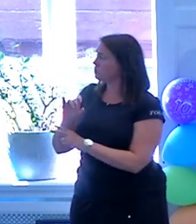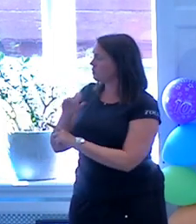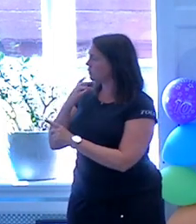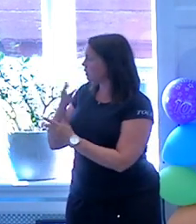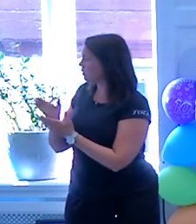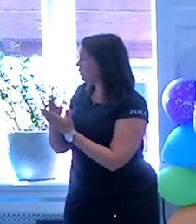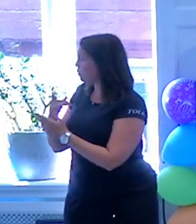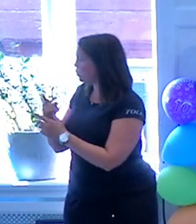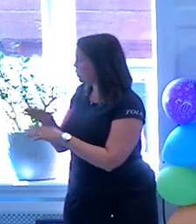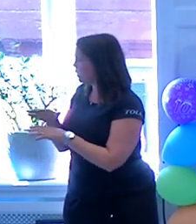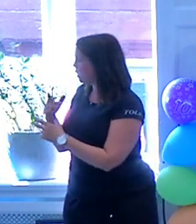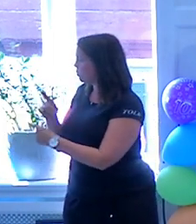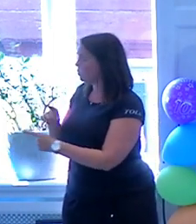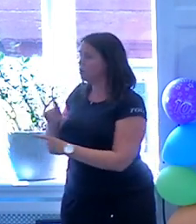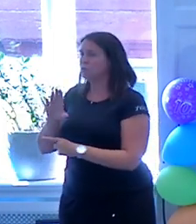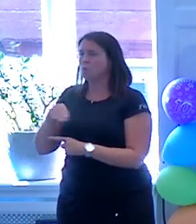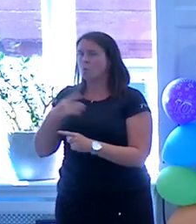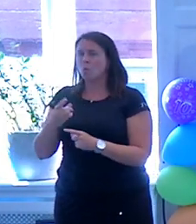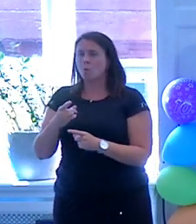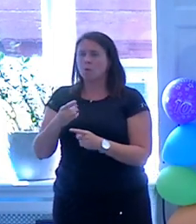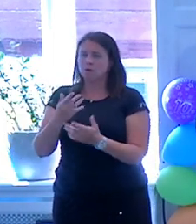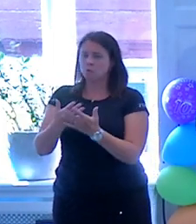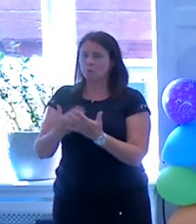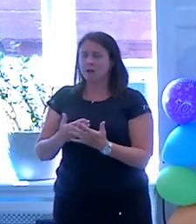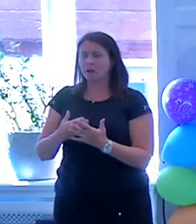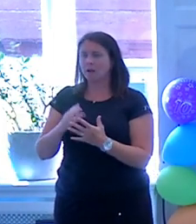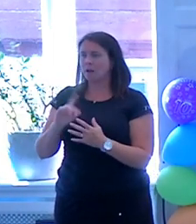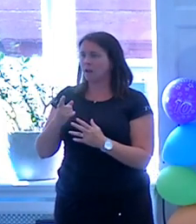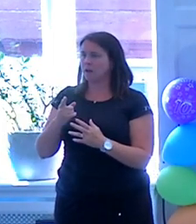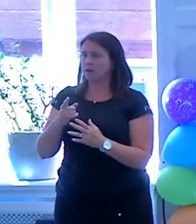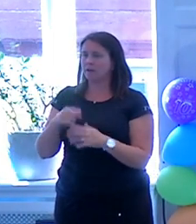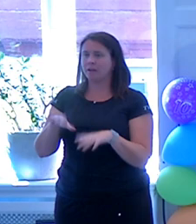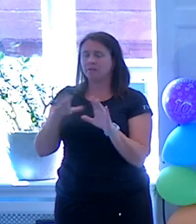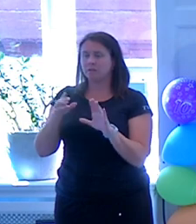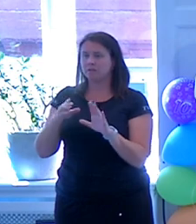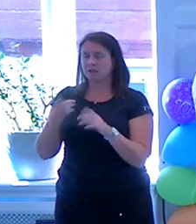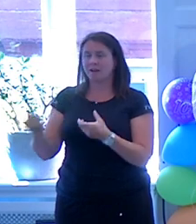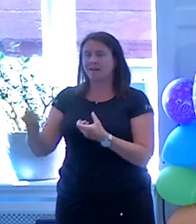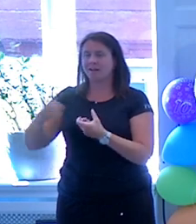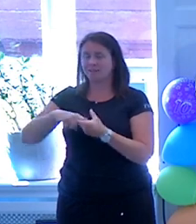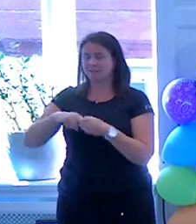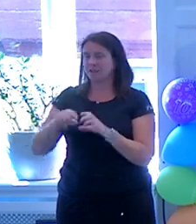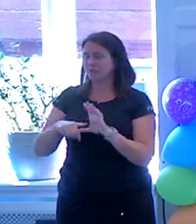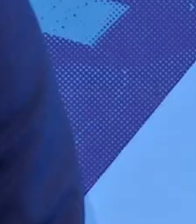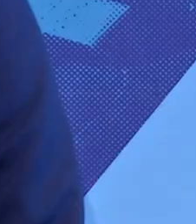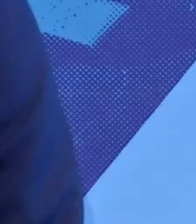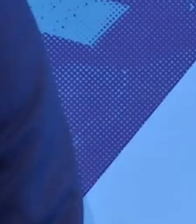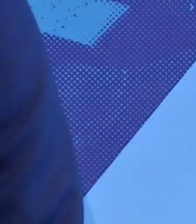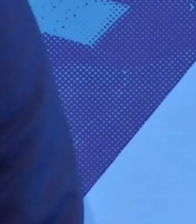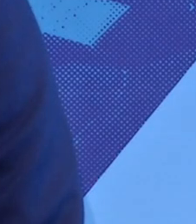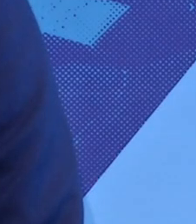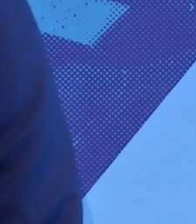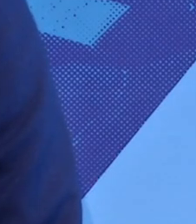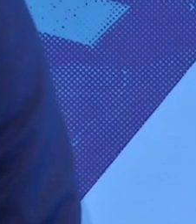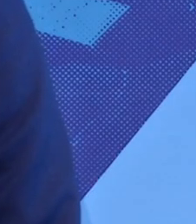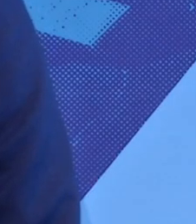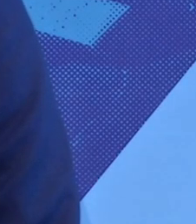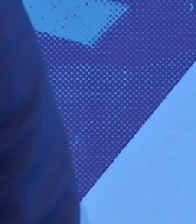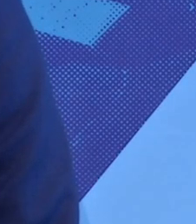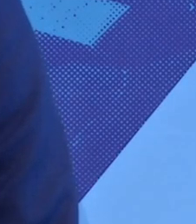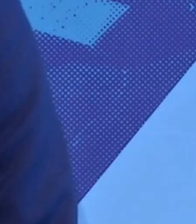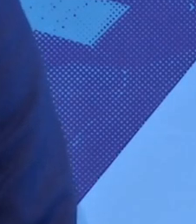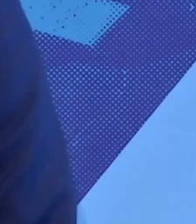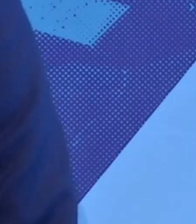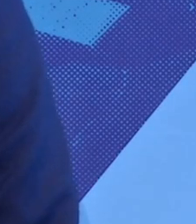om strukturellt, alltså kan vara hedersrelaterat våld och så vidare. Och då är det inte alltid enbart resurser, utan då kan det också